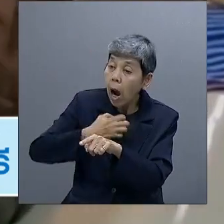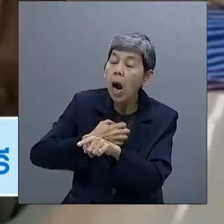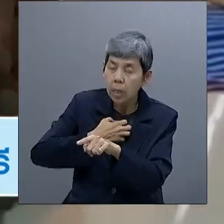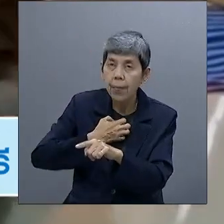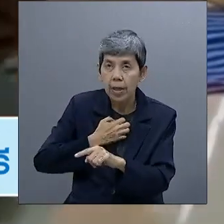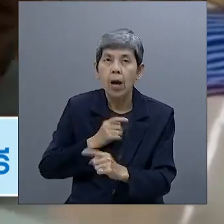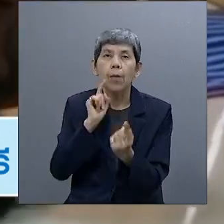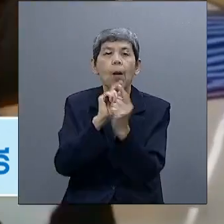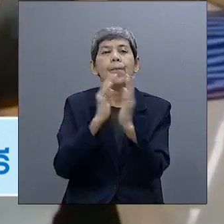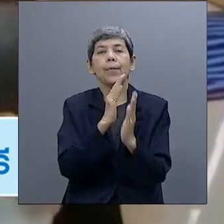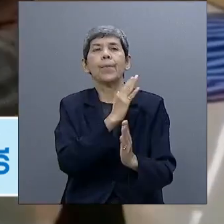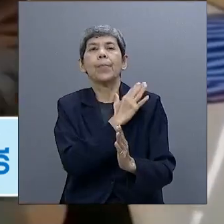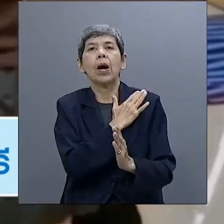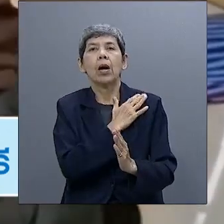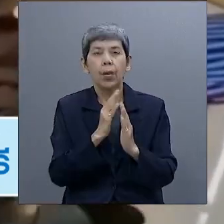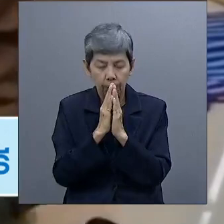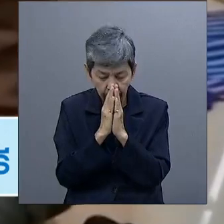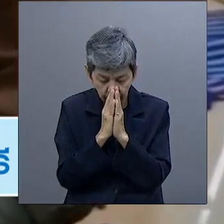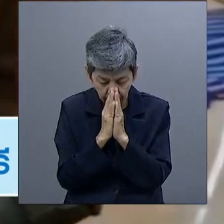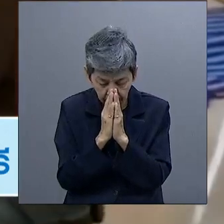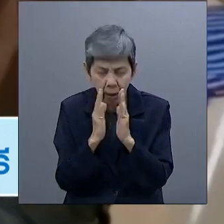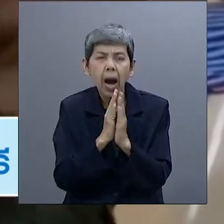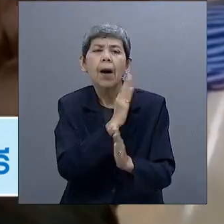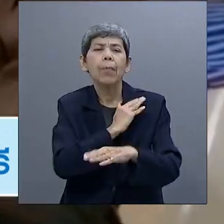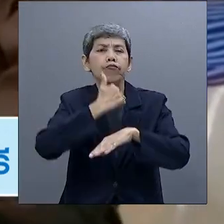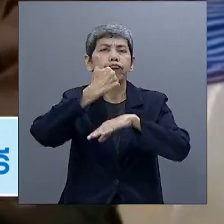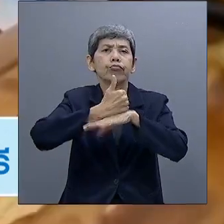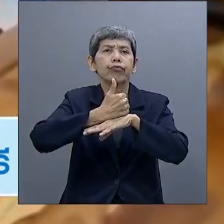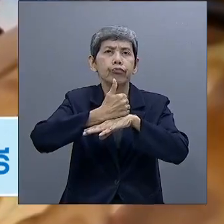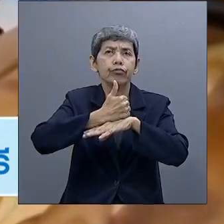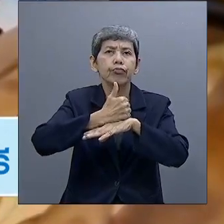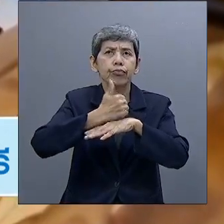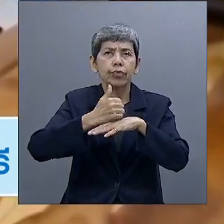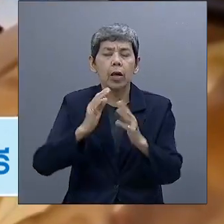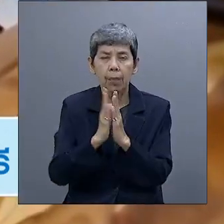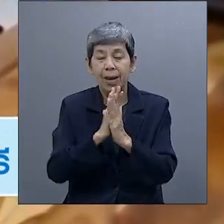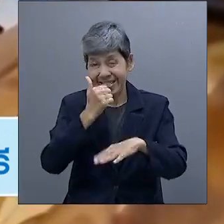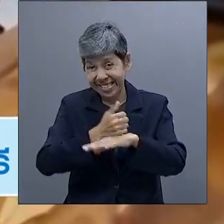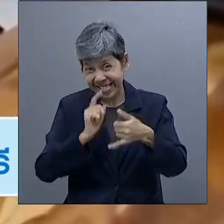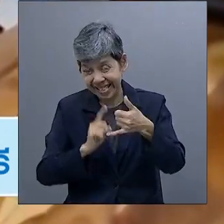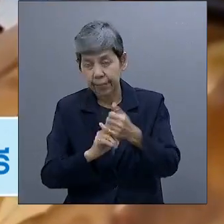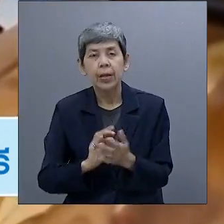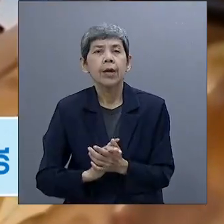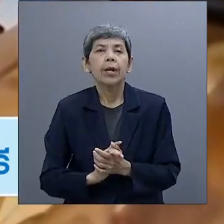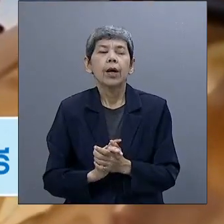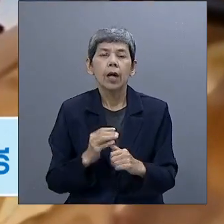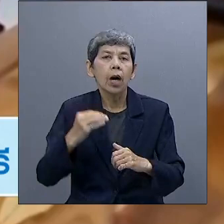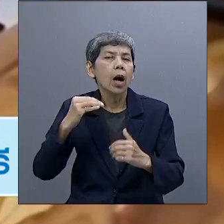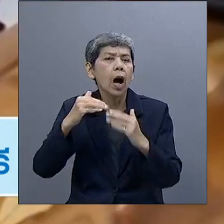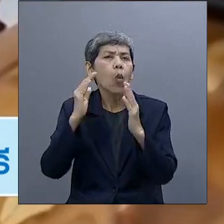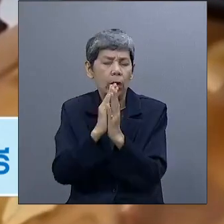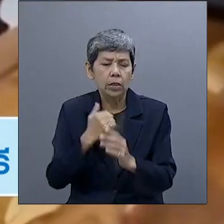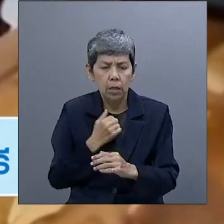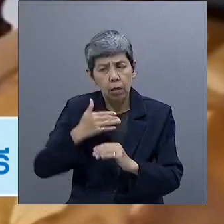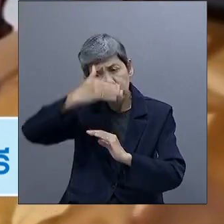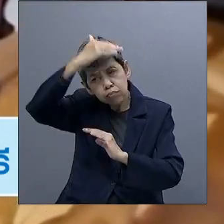วชนะคะเพื่อไปกราบขอความเมตตากับพระครูปลัดไพฑูรย์ทิตาวิทูโรเจ้าอาวาสวัดเสาธงหินเพื่อให้ลุง